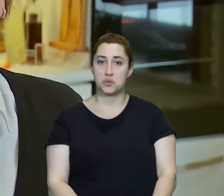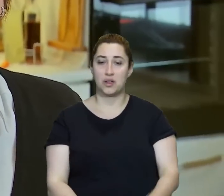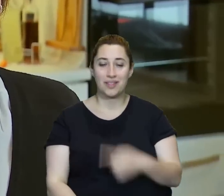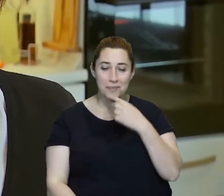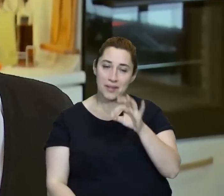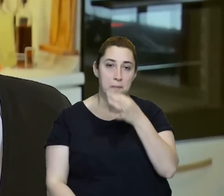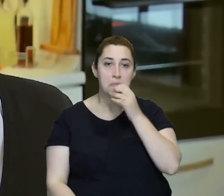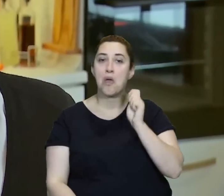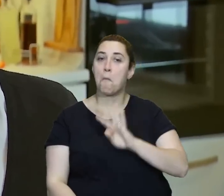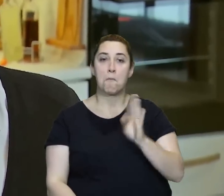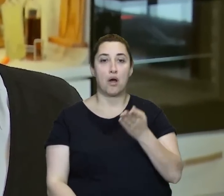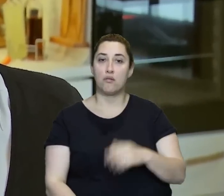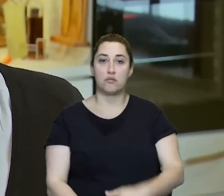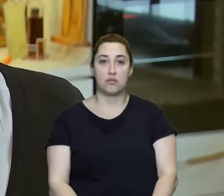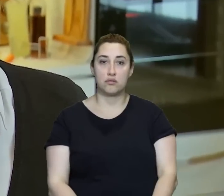bile bakmadım.